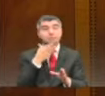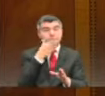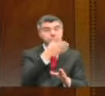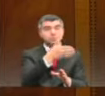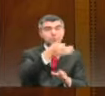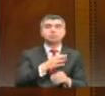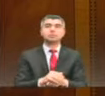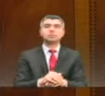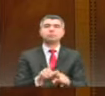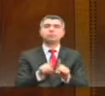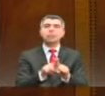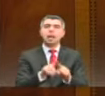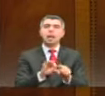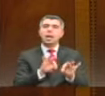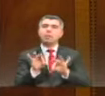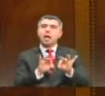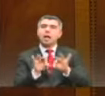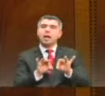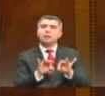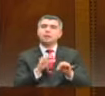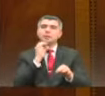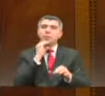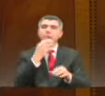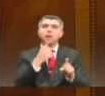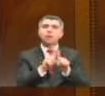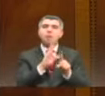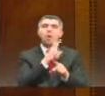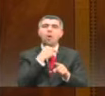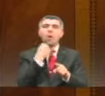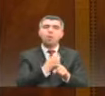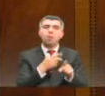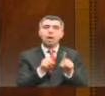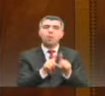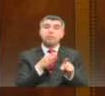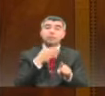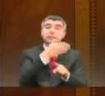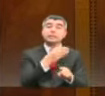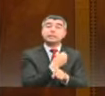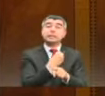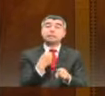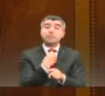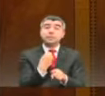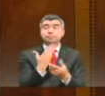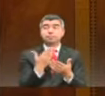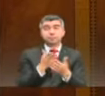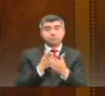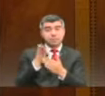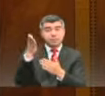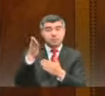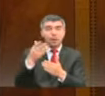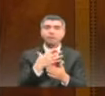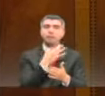من الإجراءات، أهمها تعزيز الاستفادة من الخدمات الصحية بالمستشفى العمومي ومؤسسات الخدمات الصحية